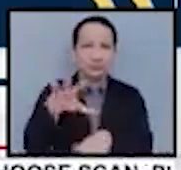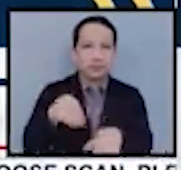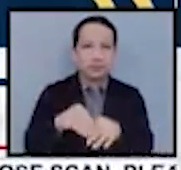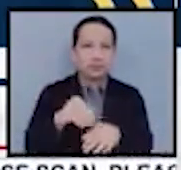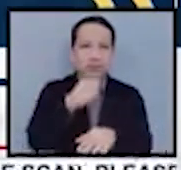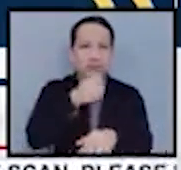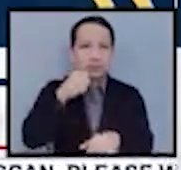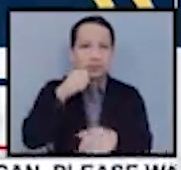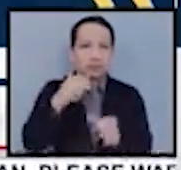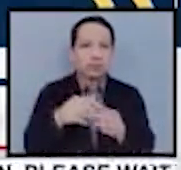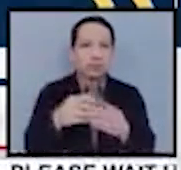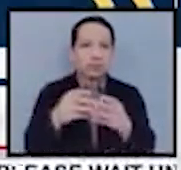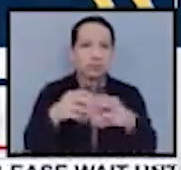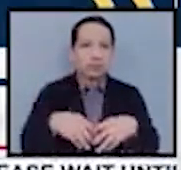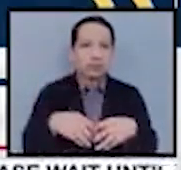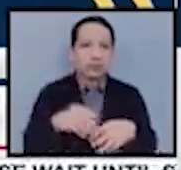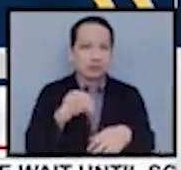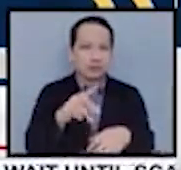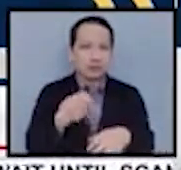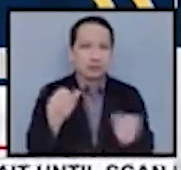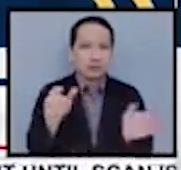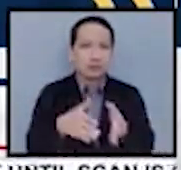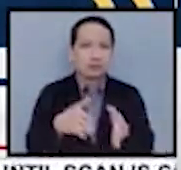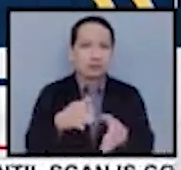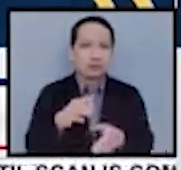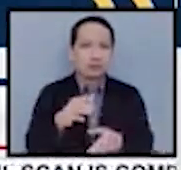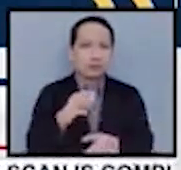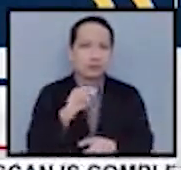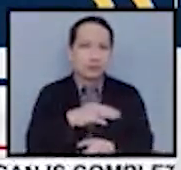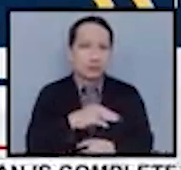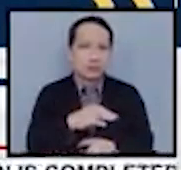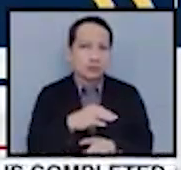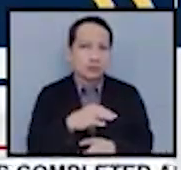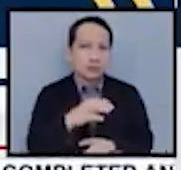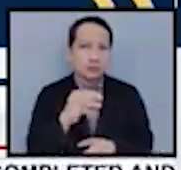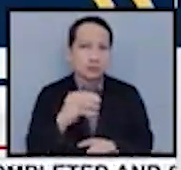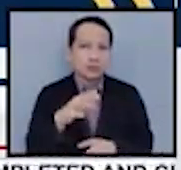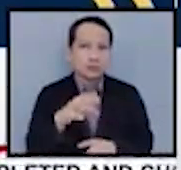manufacturing at micro-small and medium enterprises o MSMEs.